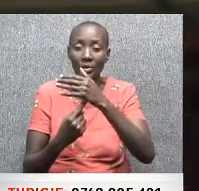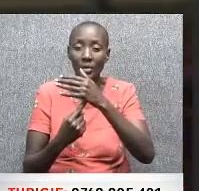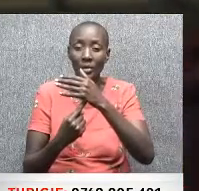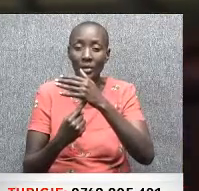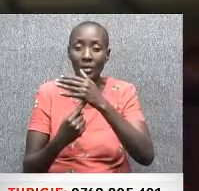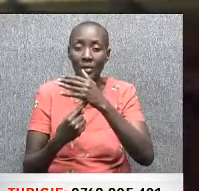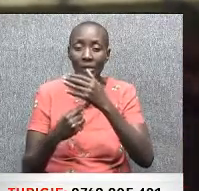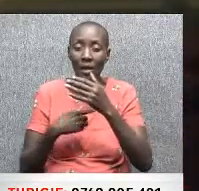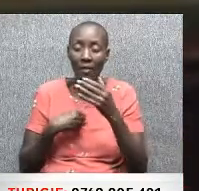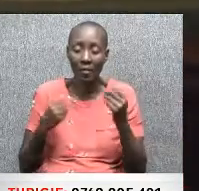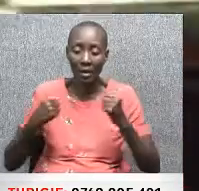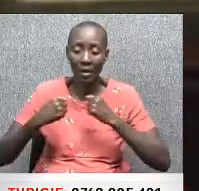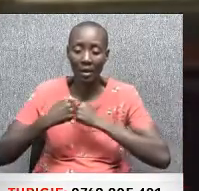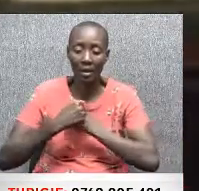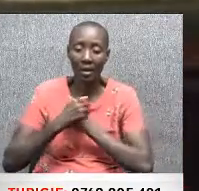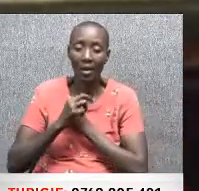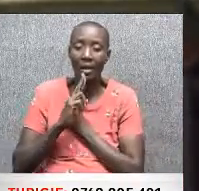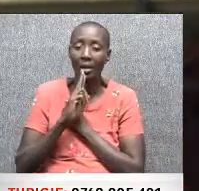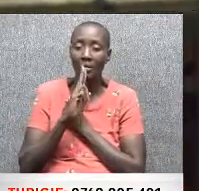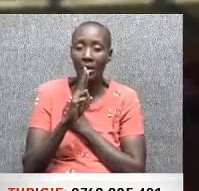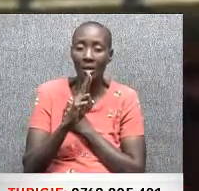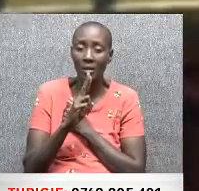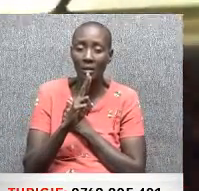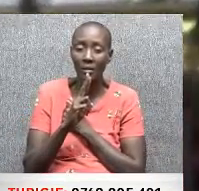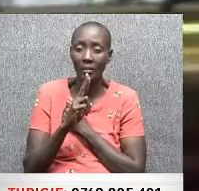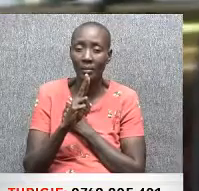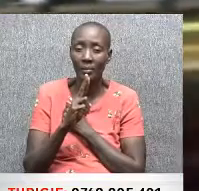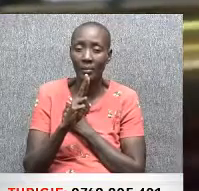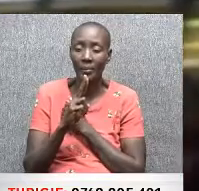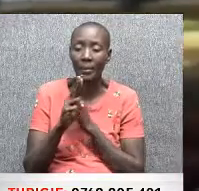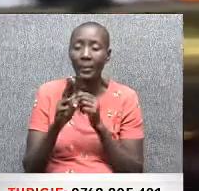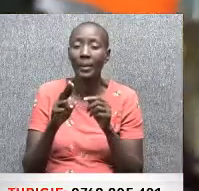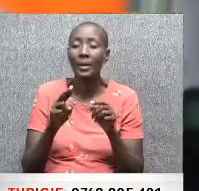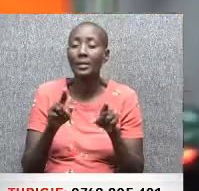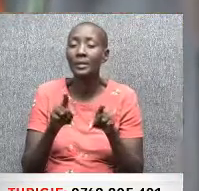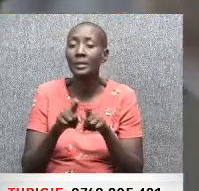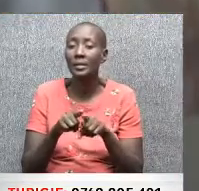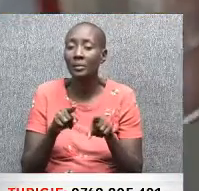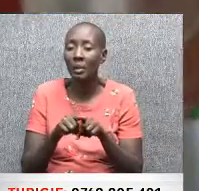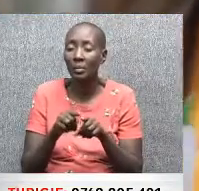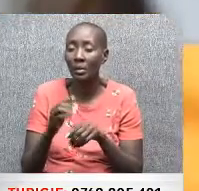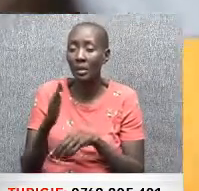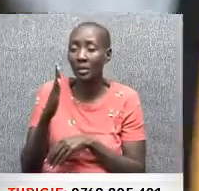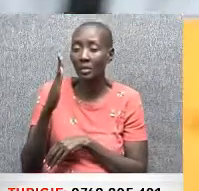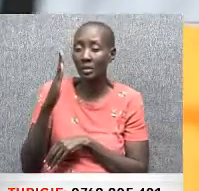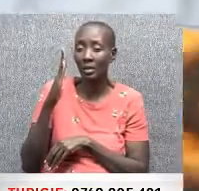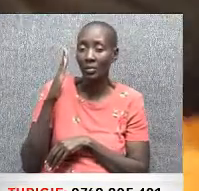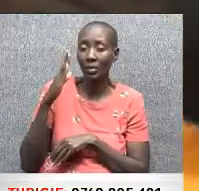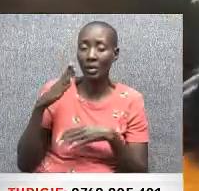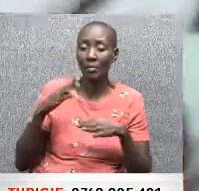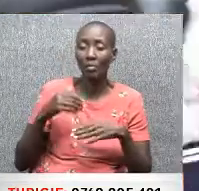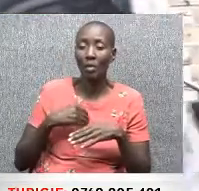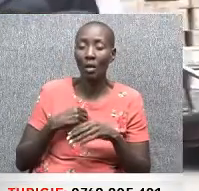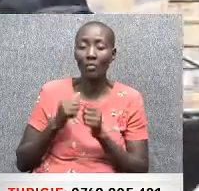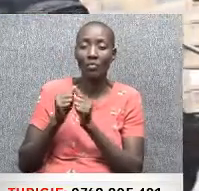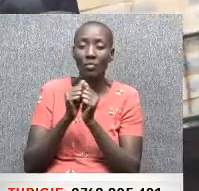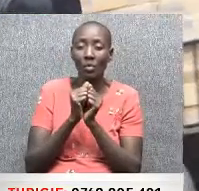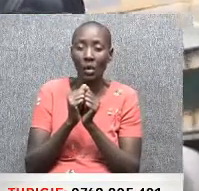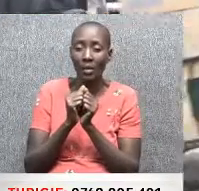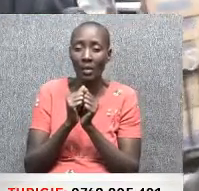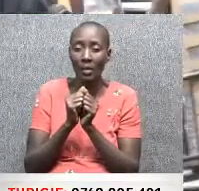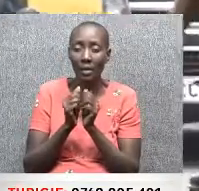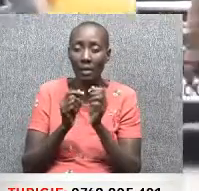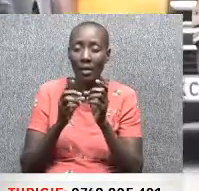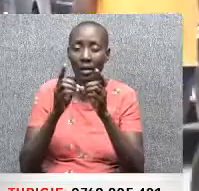amevalia jaketi yenye rangi nyekundu. Isitoshe, kutakuwepo na walinda usalama pamoja na mwelekezi. Wale ambao